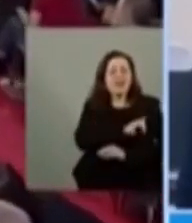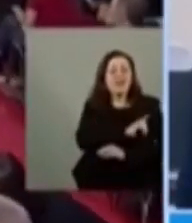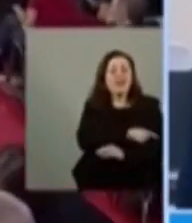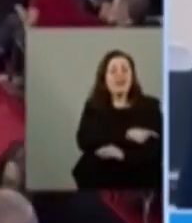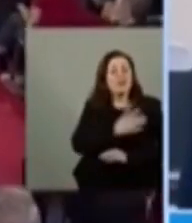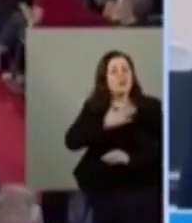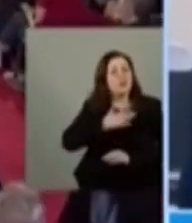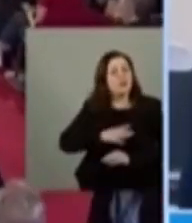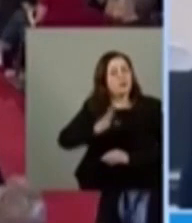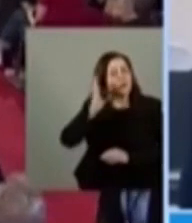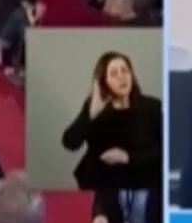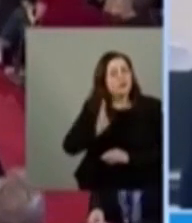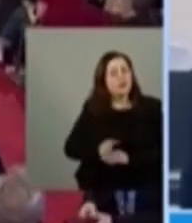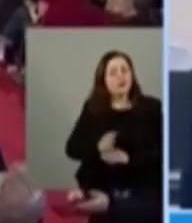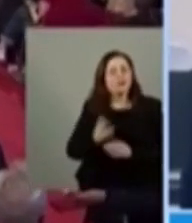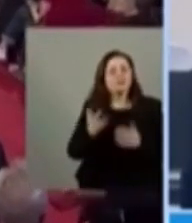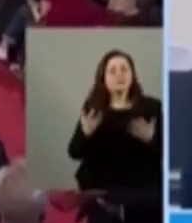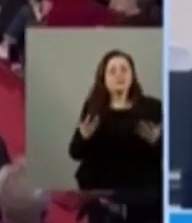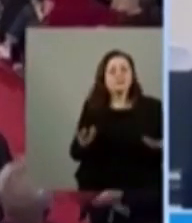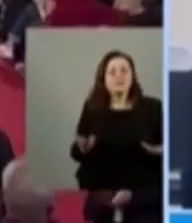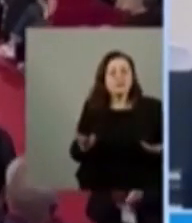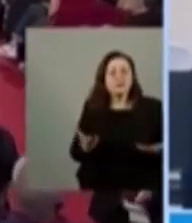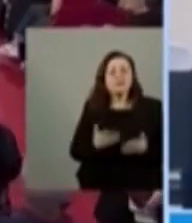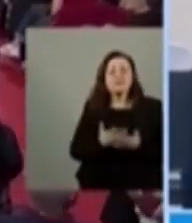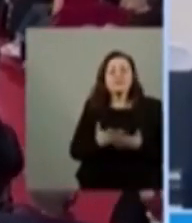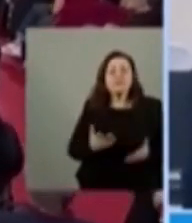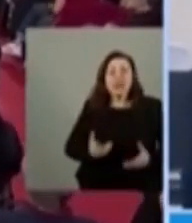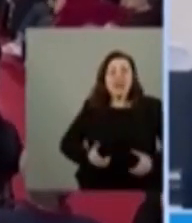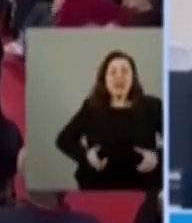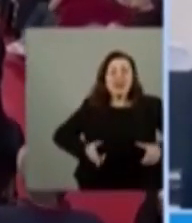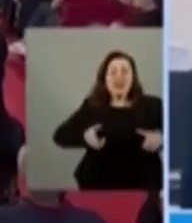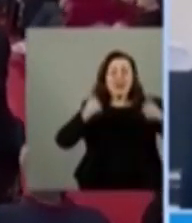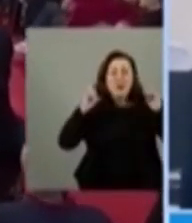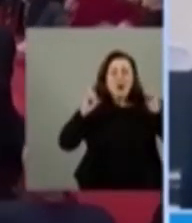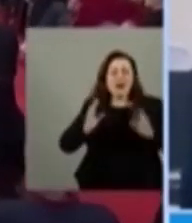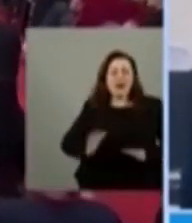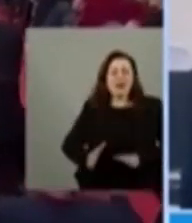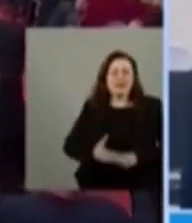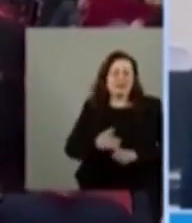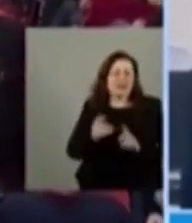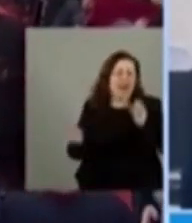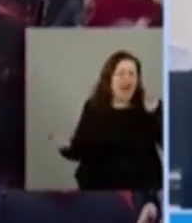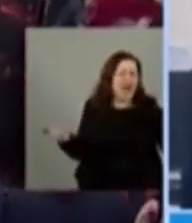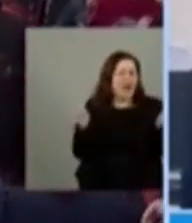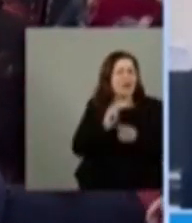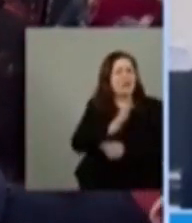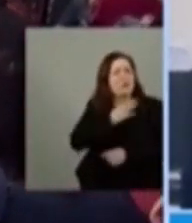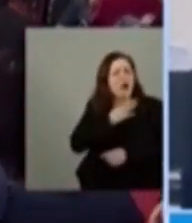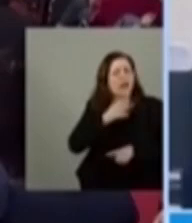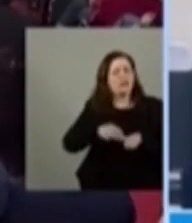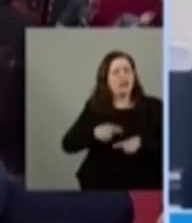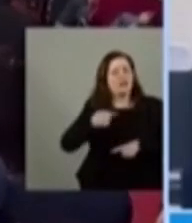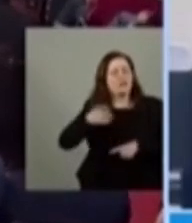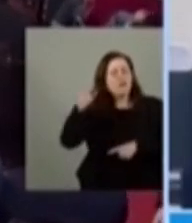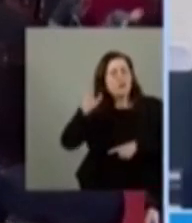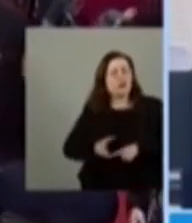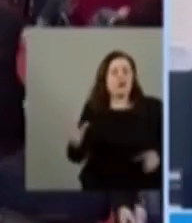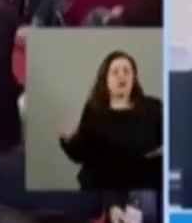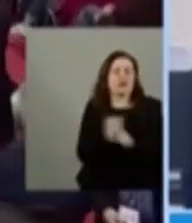πρώτος σταθμός αυτός, θα δούμε αν θα υπάρξει επόμενος. Έχουμε τη Νέα Δημοκρατία και το ΠΑΣΟΚ, που η Νέα Δημοκρατία όλο αυτό το διάστημα παρακολουθεί τα